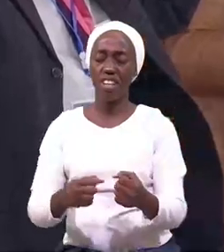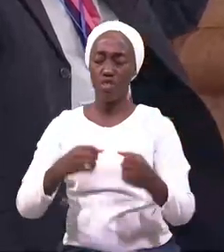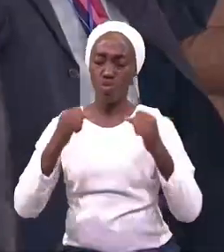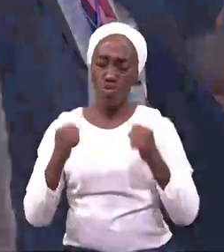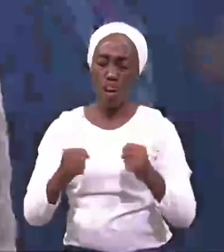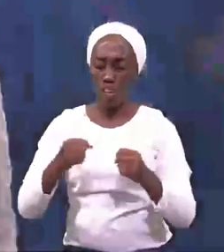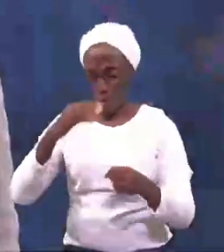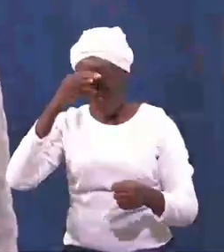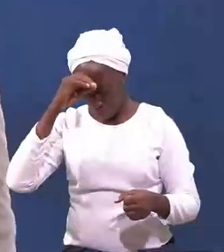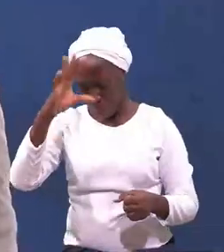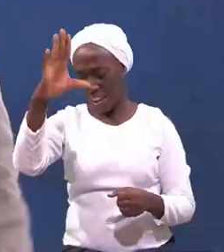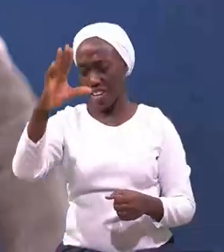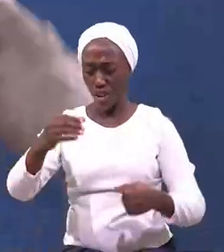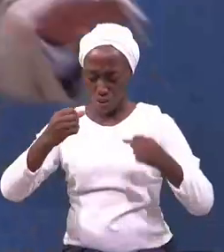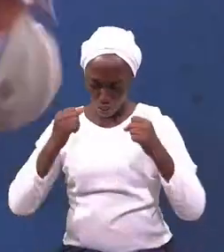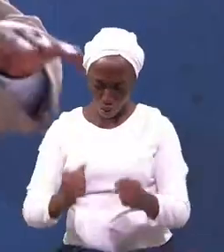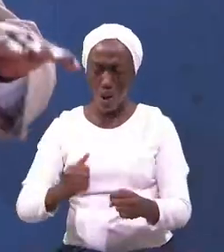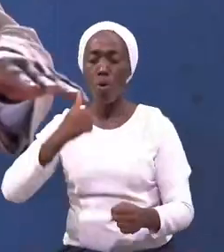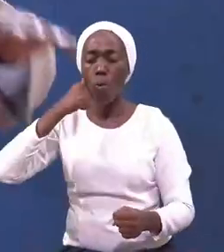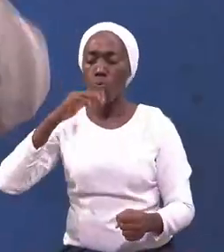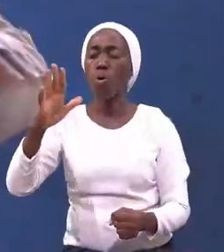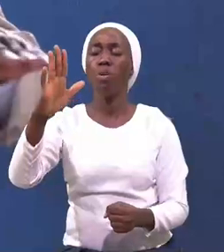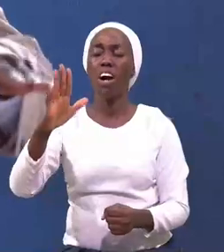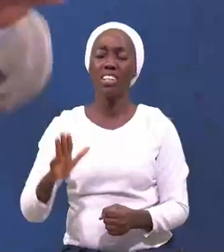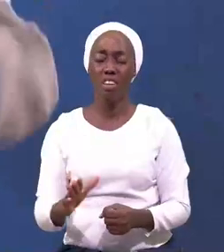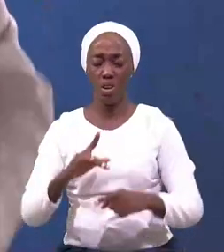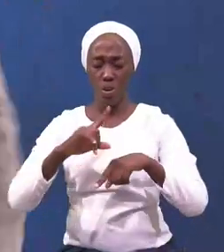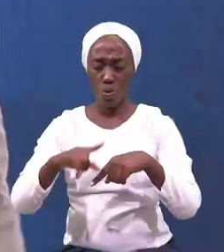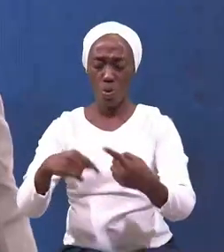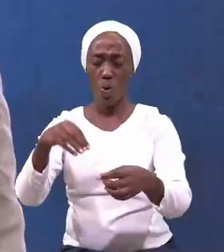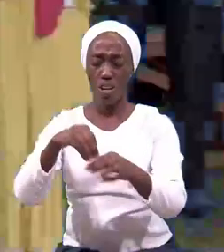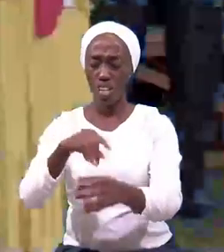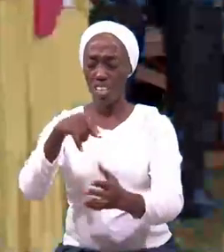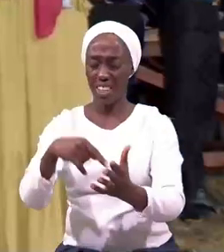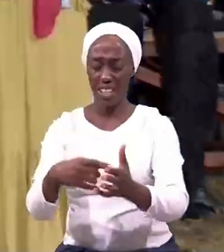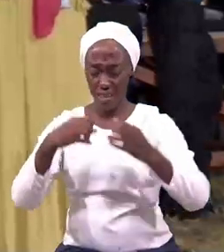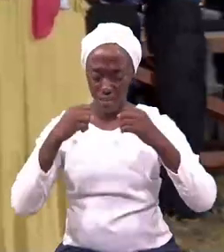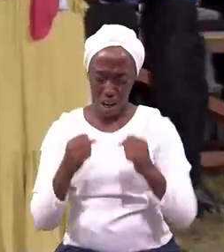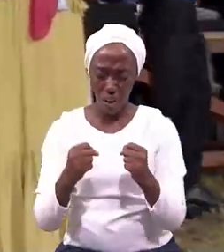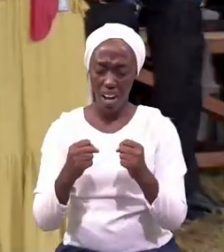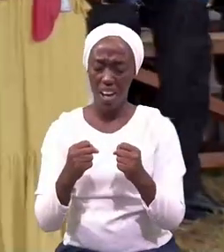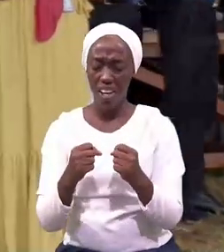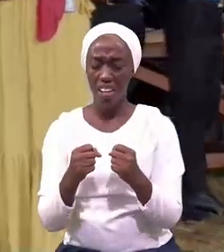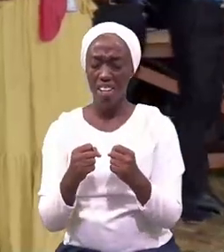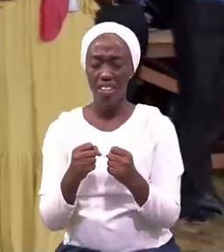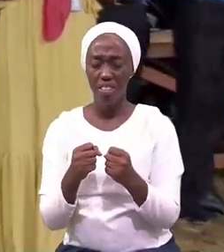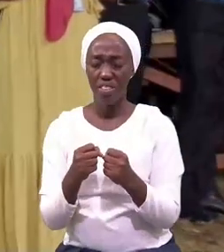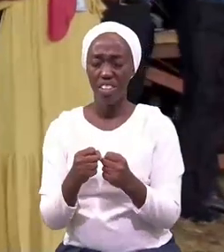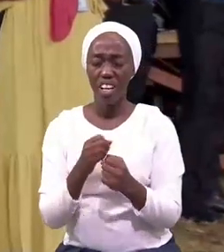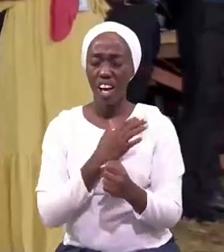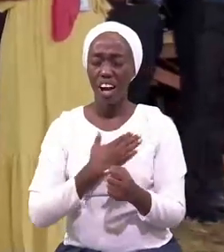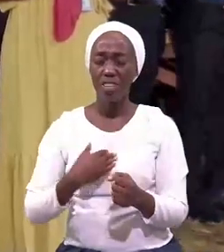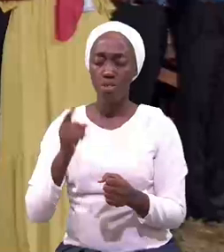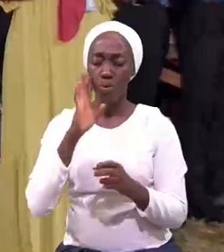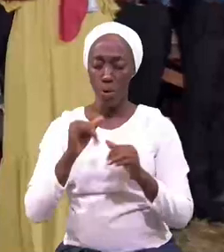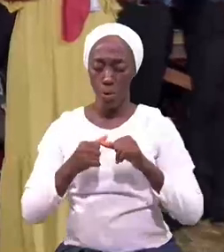Homme vaillant, oh, femme vaillante, va dans cette puissance.